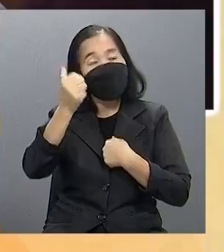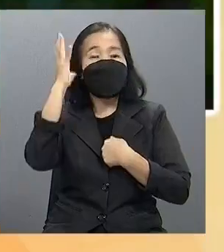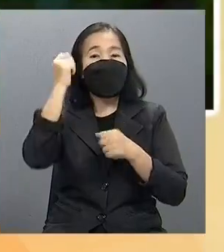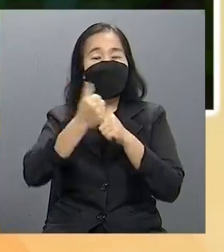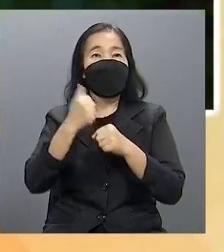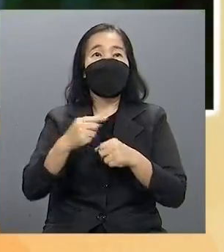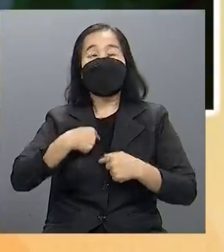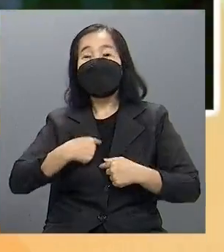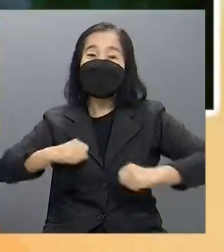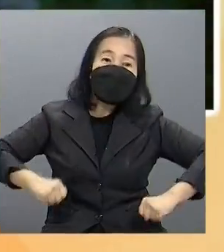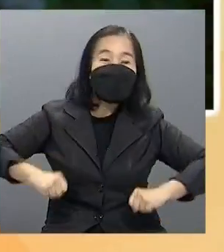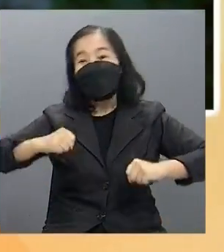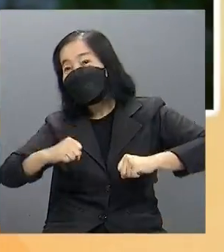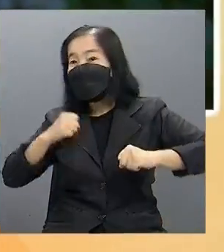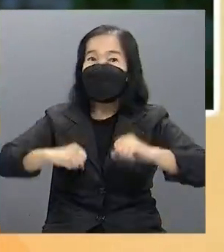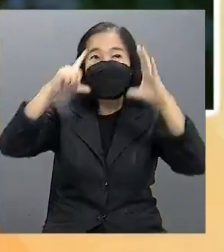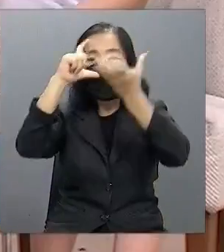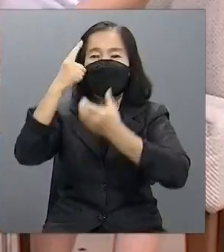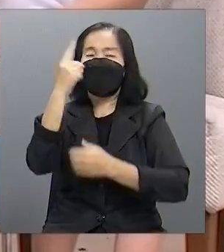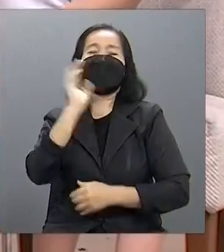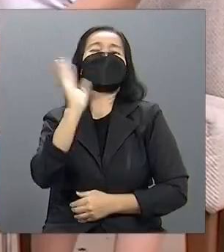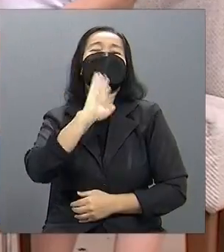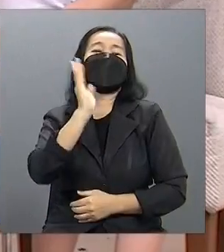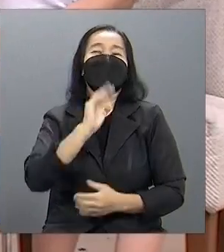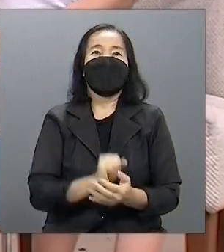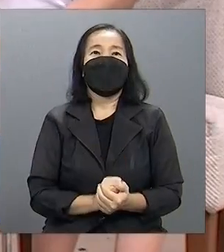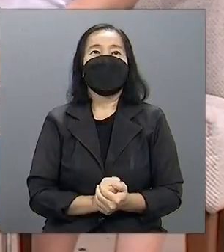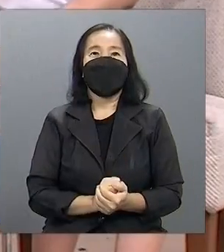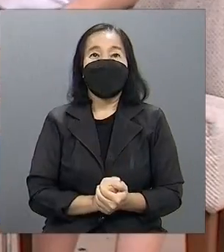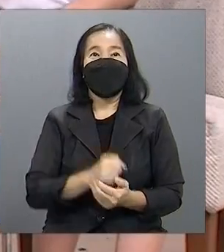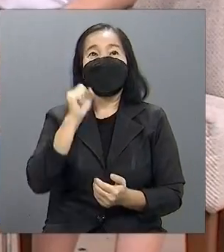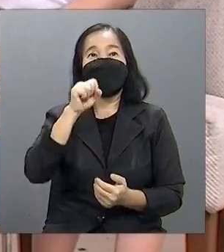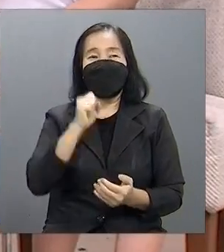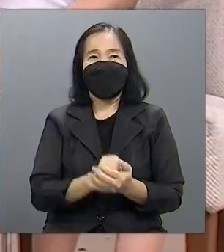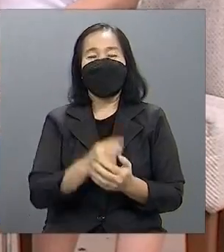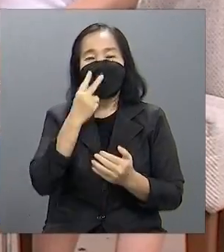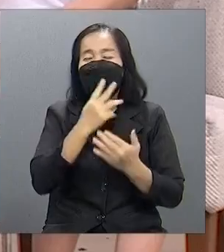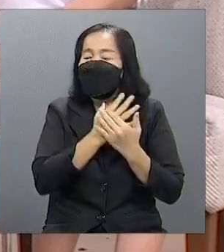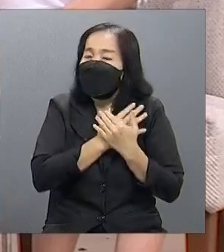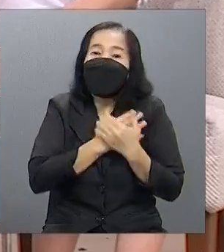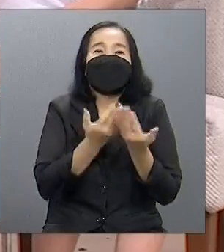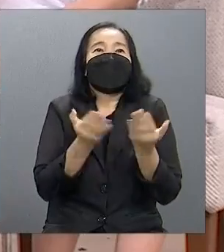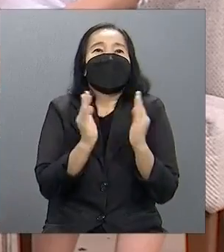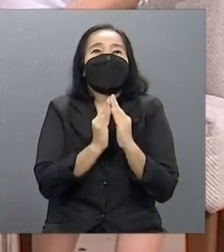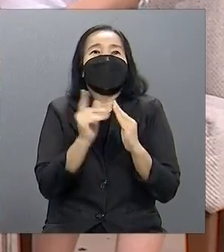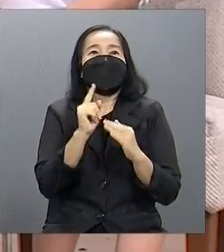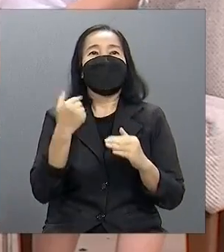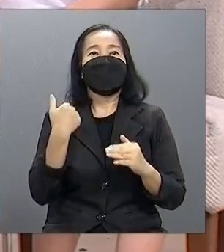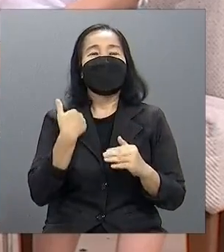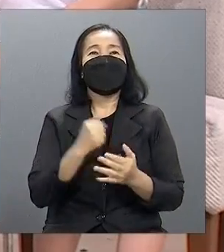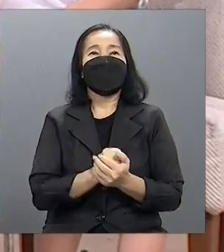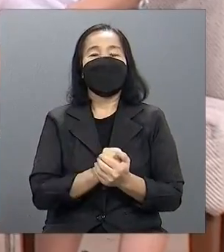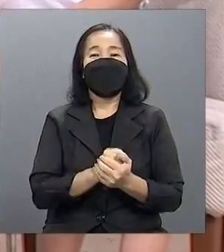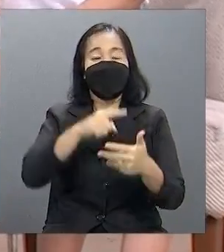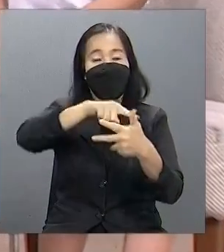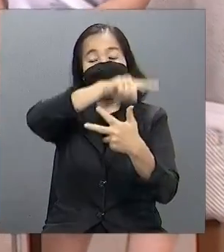ไรอย่างเง ี้ยเดี๋ยวรอดูว่าในแบบในมูดแอนโทที่มันอบอุ่นแบบไม่ใช่สั่งค่าอย่างเดียวเนี่ยจะเล่นออกมาเป็นไงอีกหนึ่งท่านนี้ผ